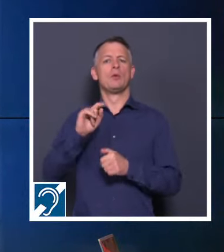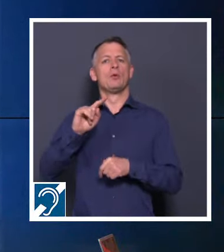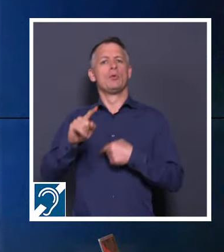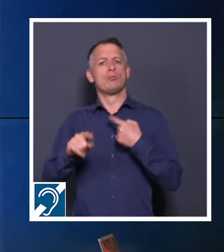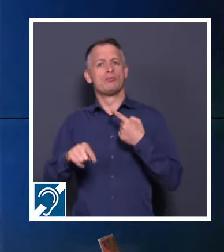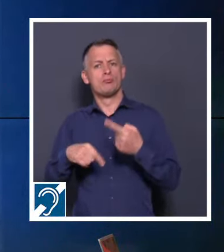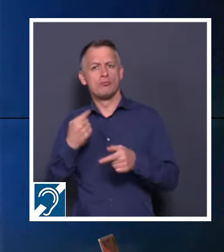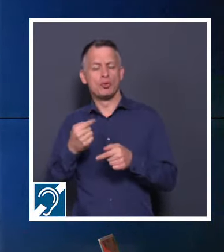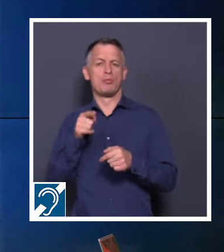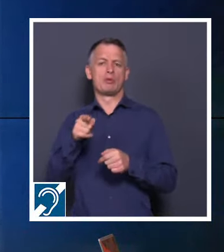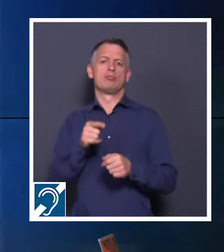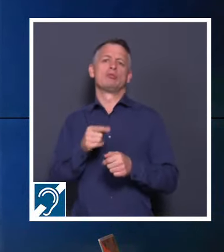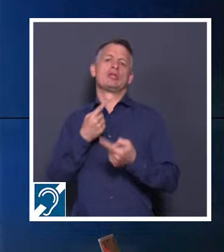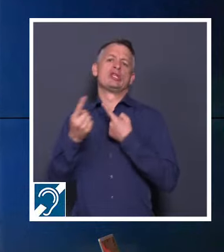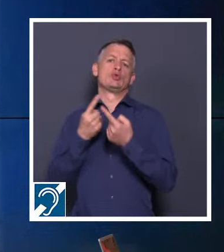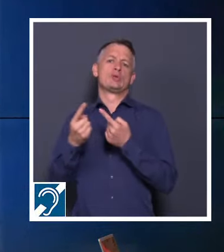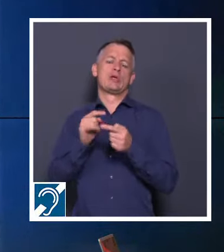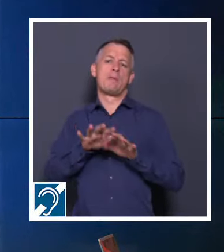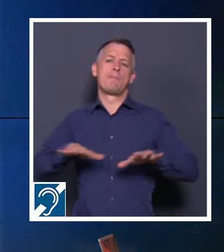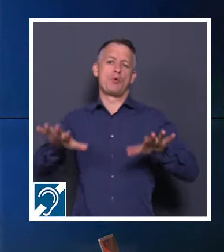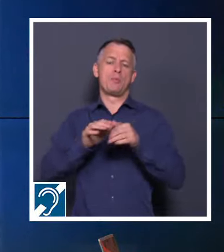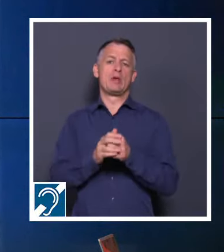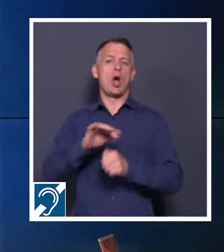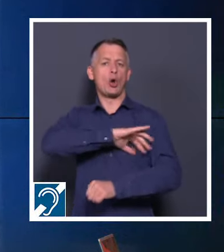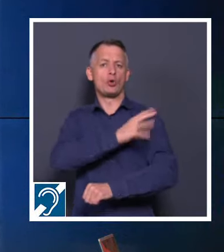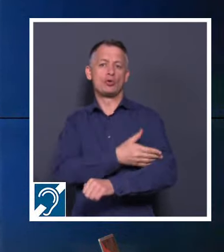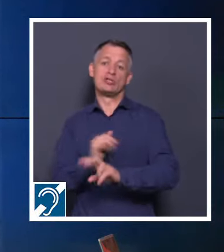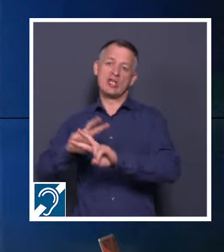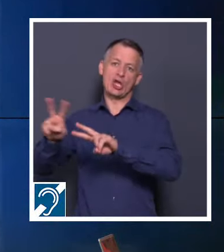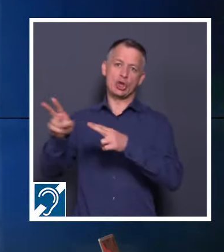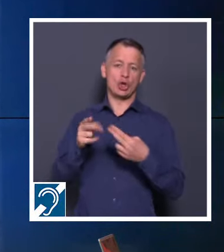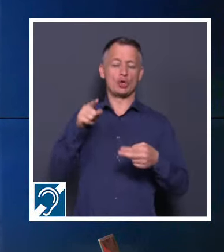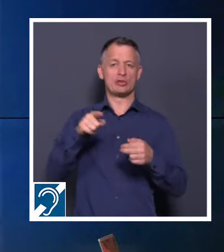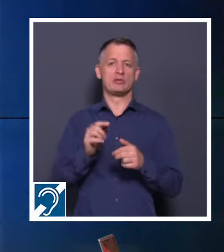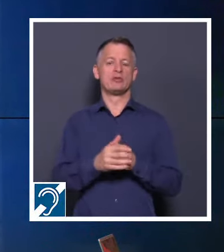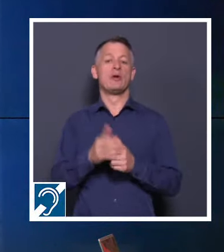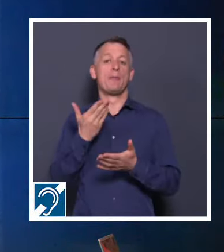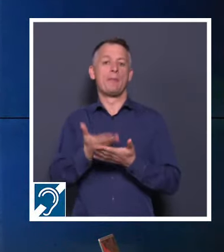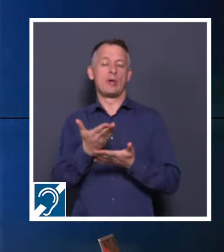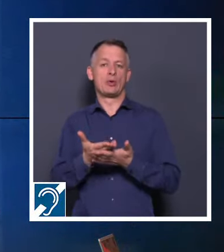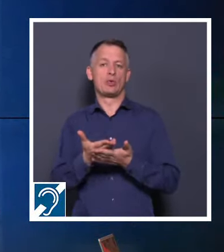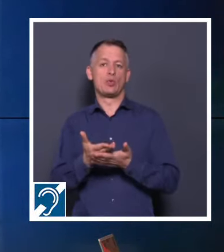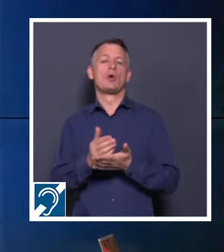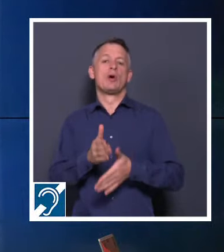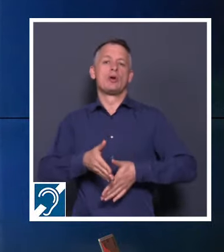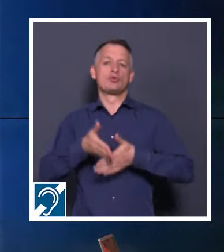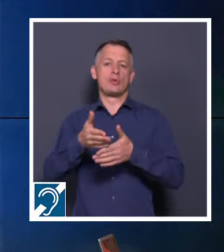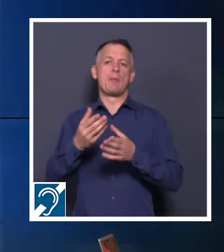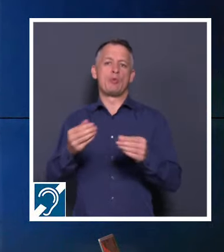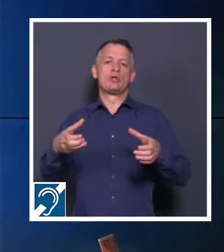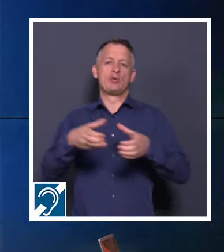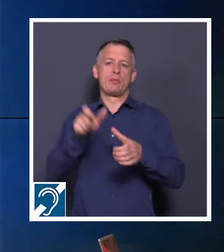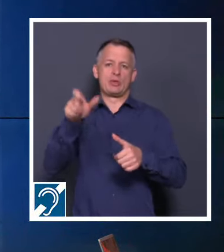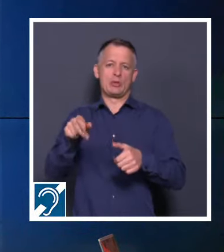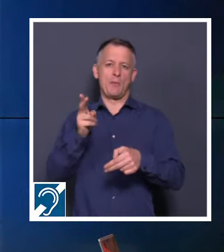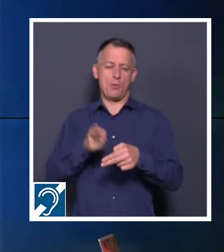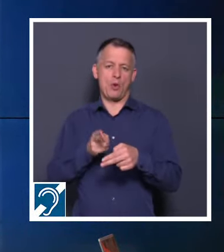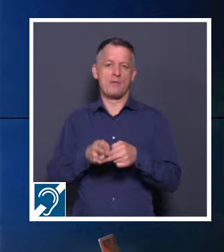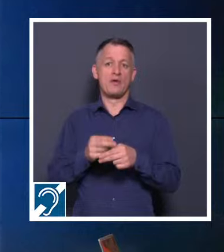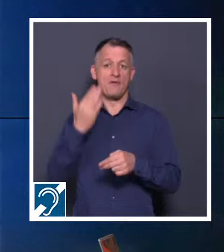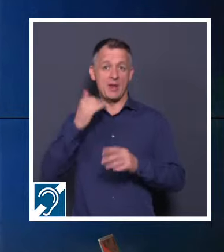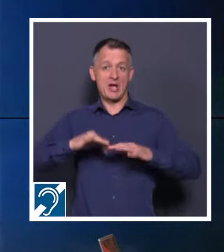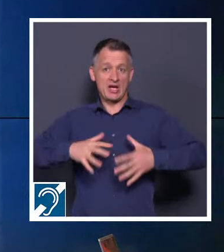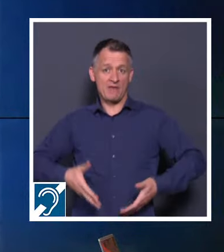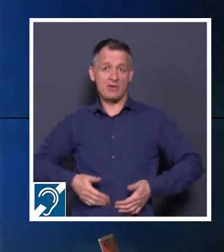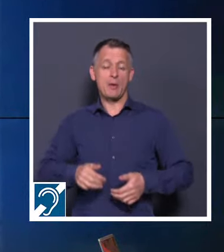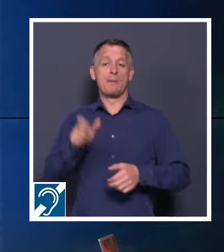au revenit cu modificări, știm, au exceptat de la plata acestei taxe mai multe categorii de persoane, printre care femeile gravide, bolnavii de